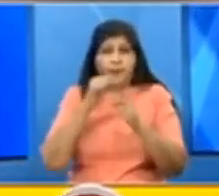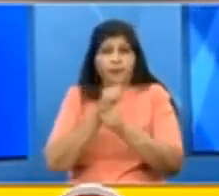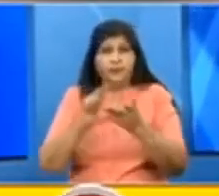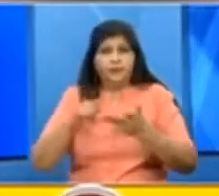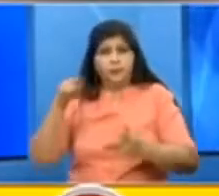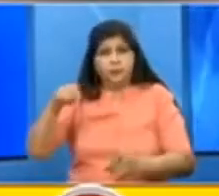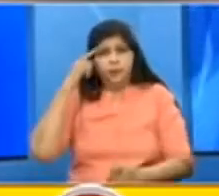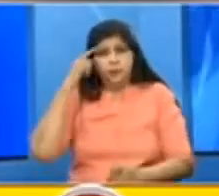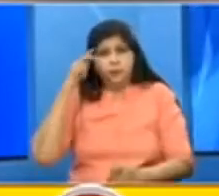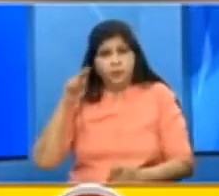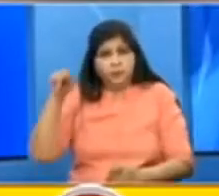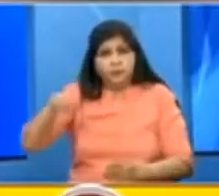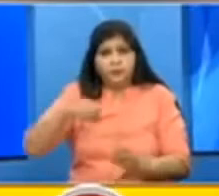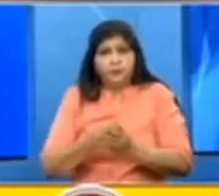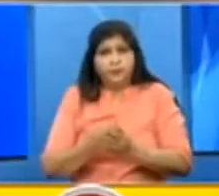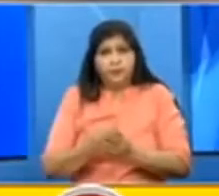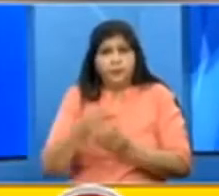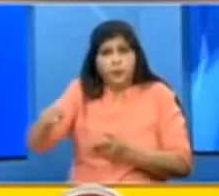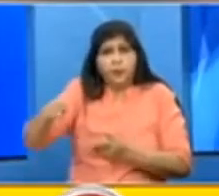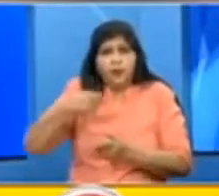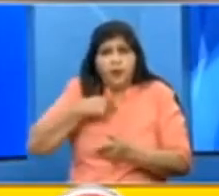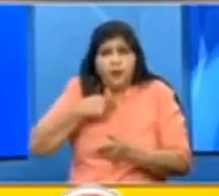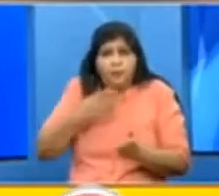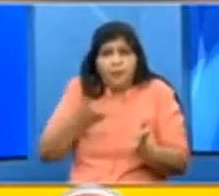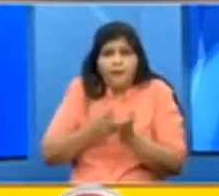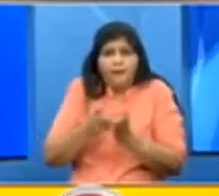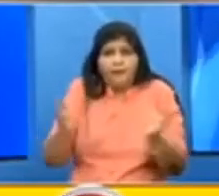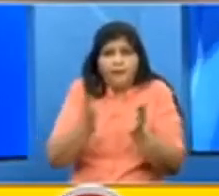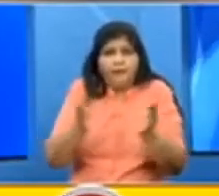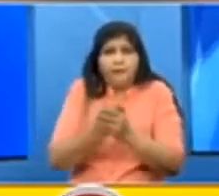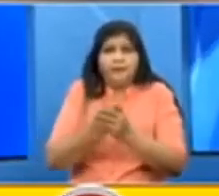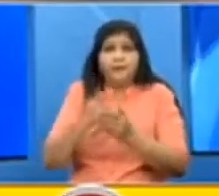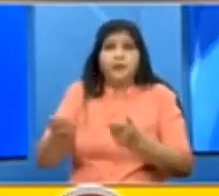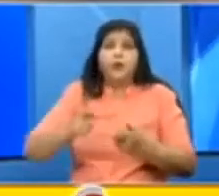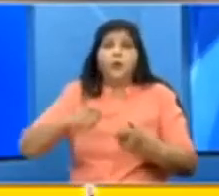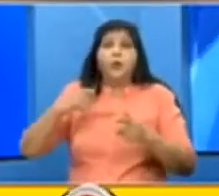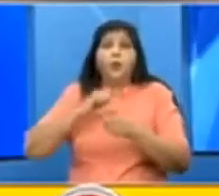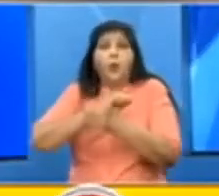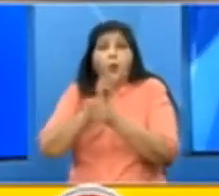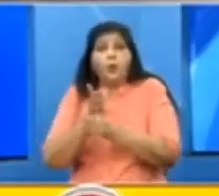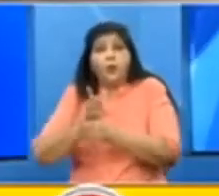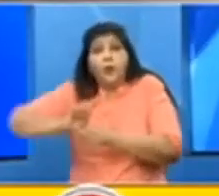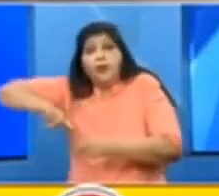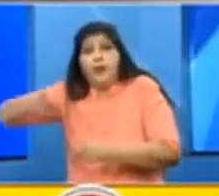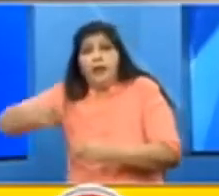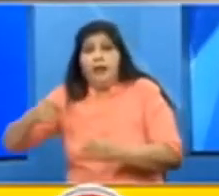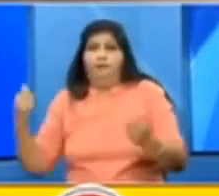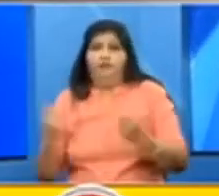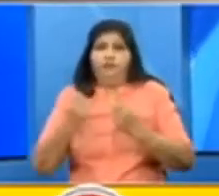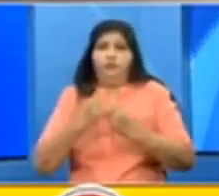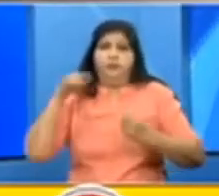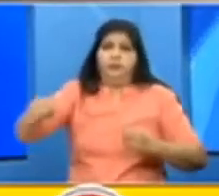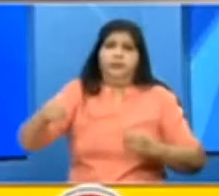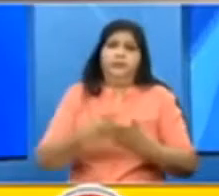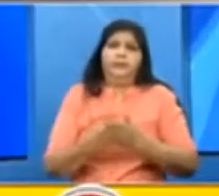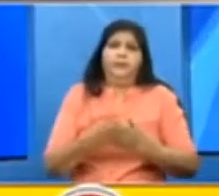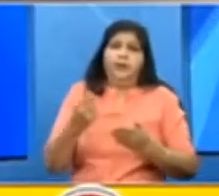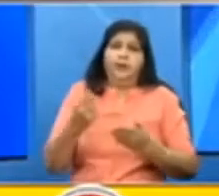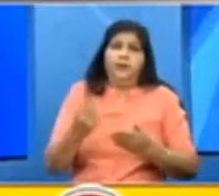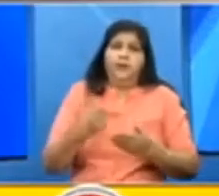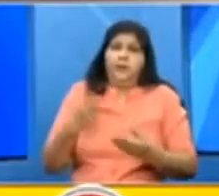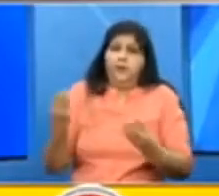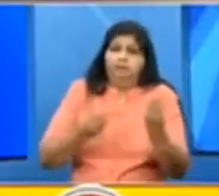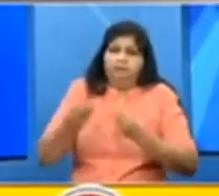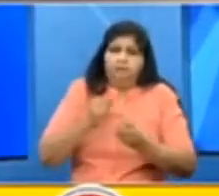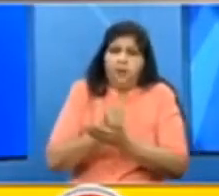तय किया कि उनकी पंचायत कोरोना के खिलाफ जंग लड़ेगी और कमाई के लिए अवसर भी